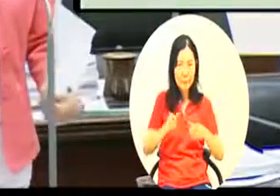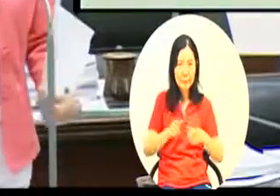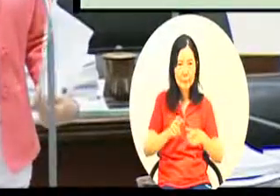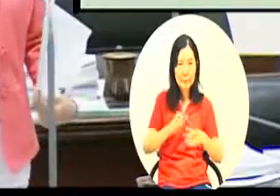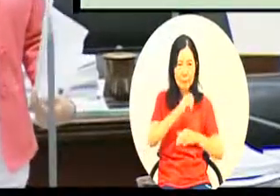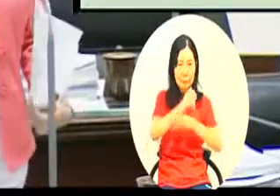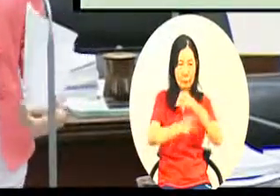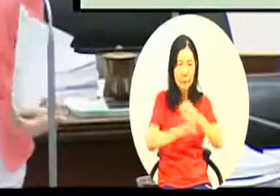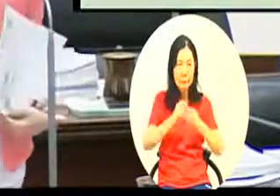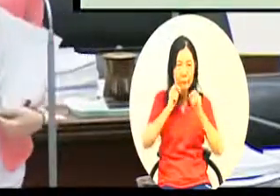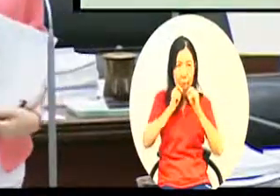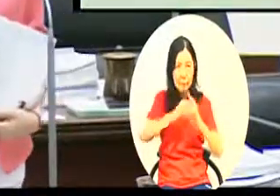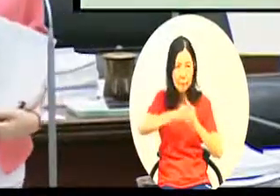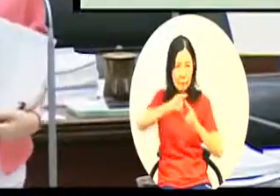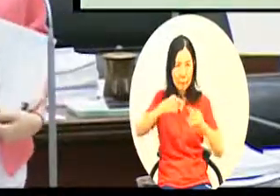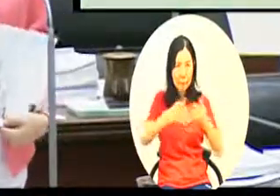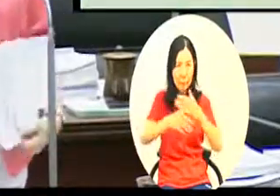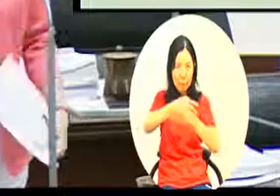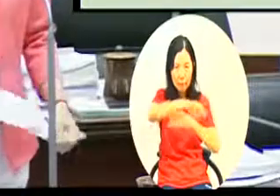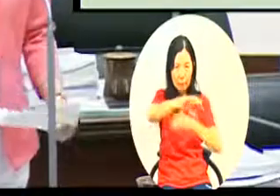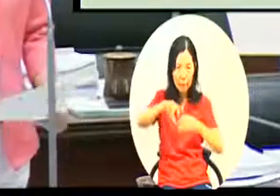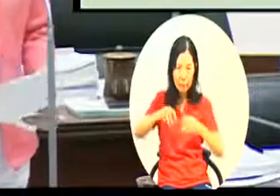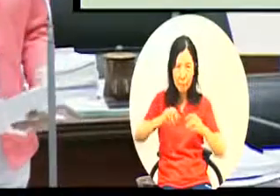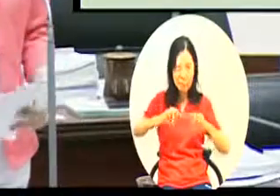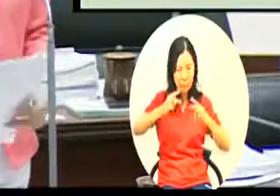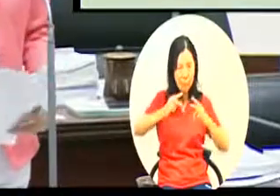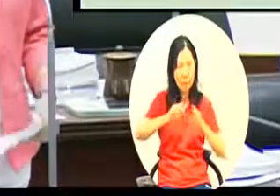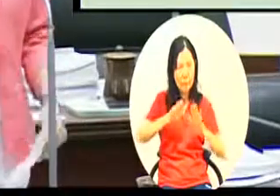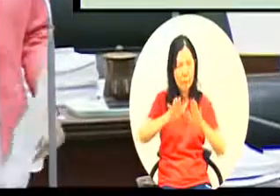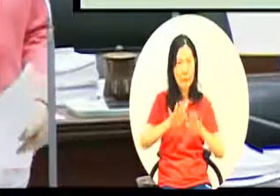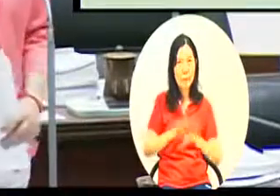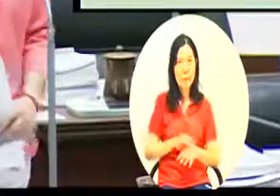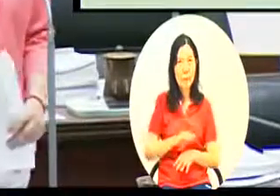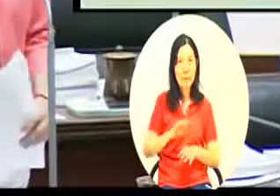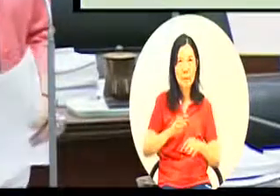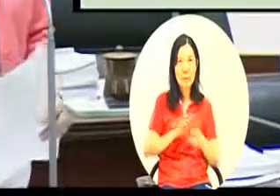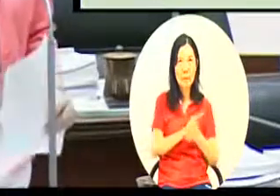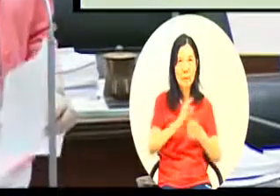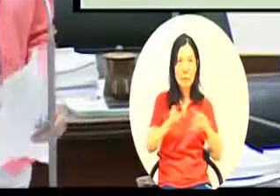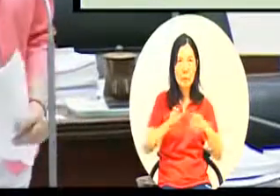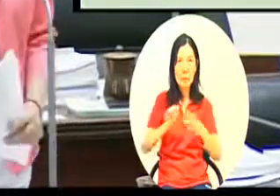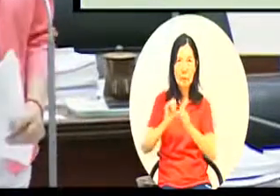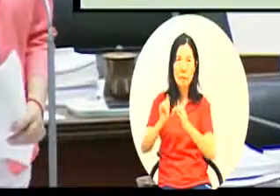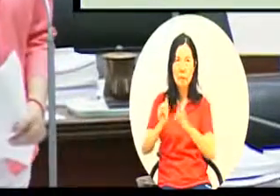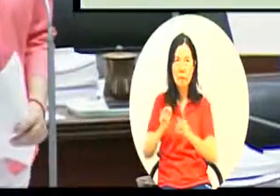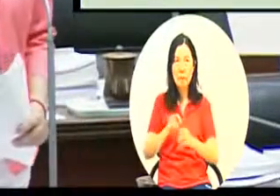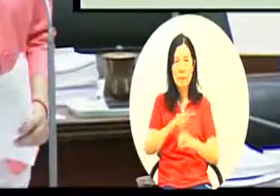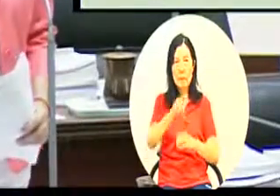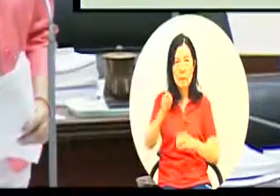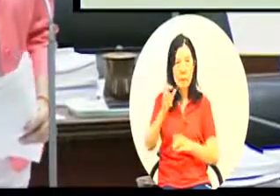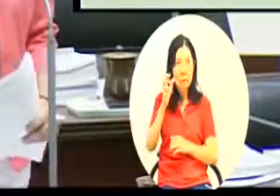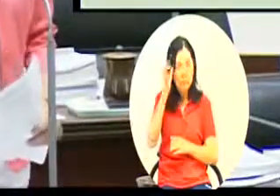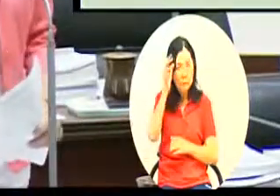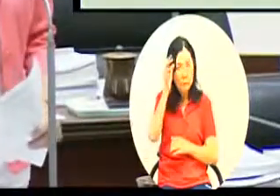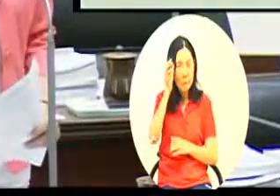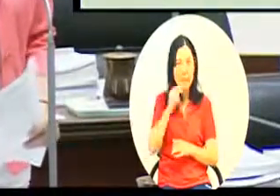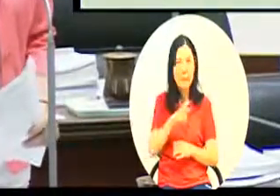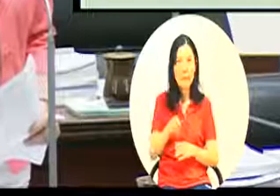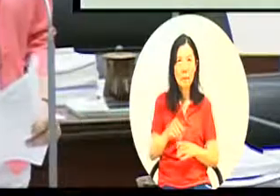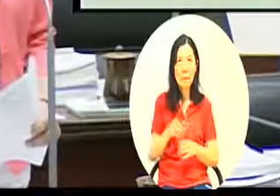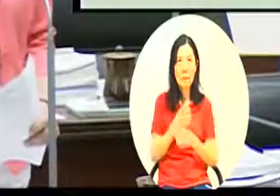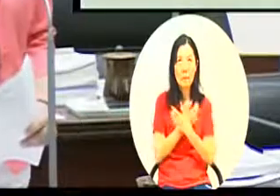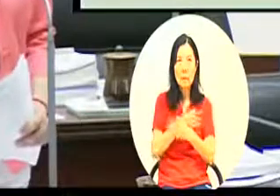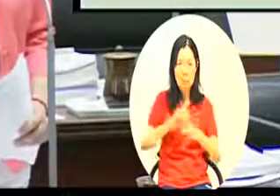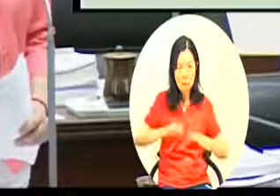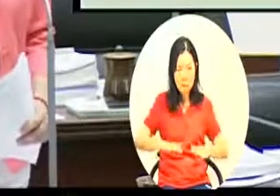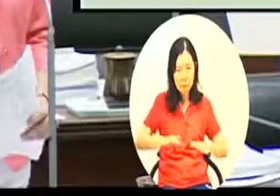生活品质也好，交通环境也好哈。那我们的林园人呢，共同的期待啦，真的是无论从小